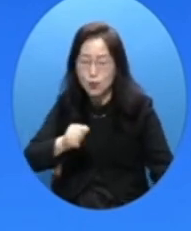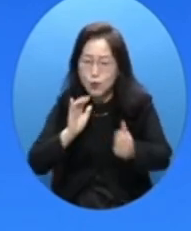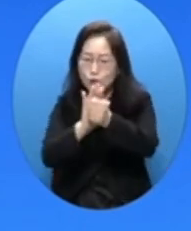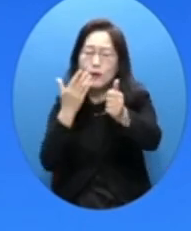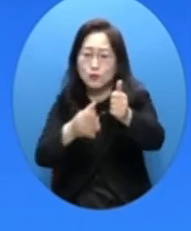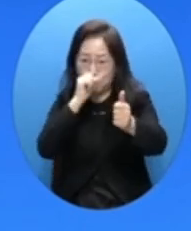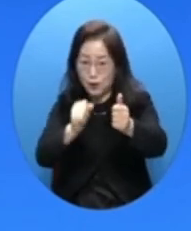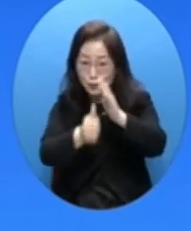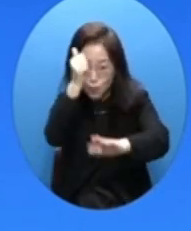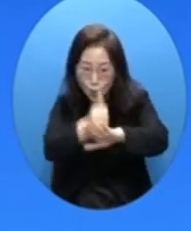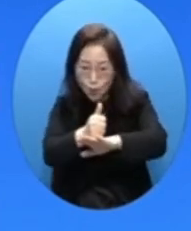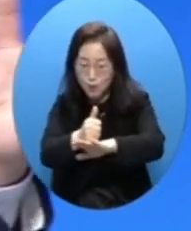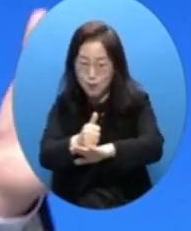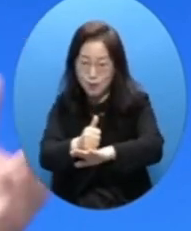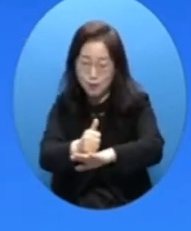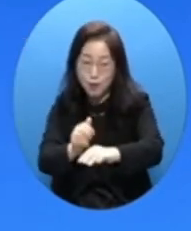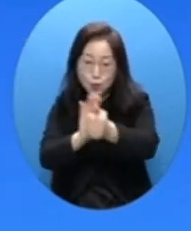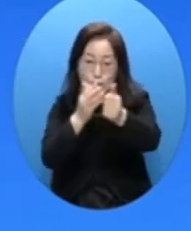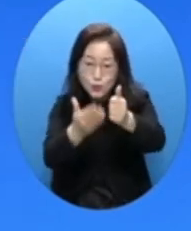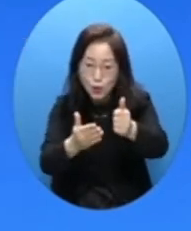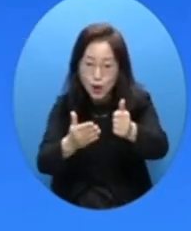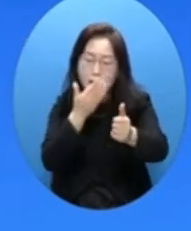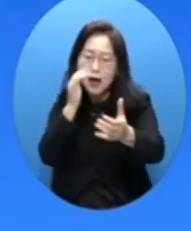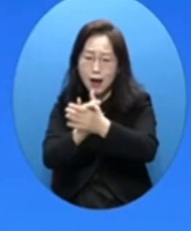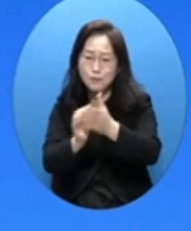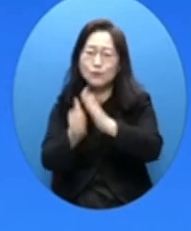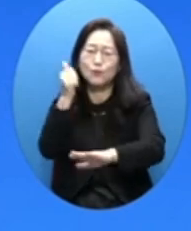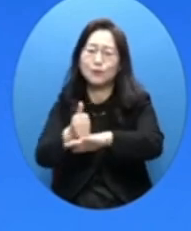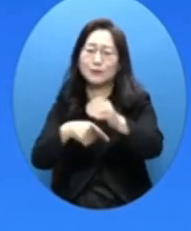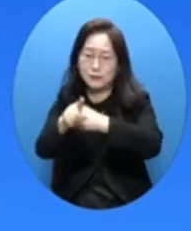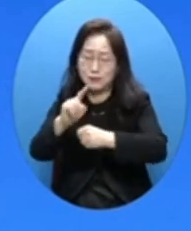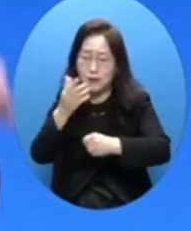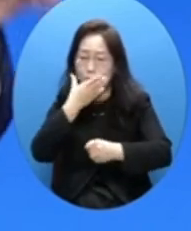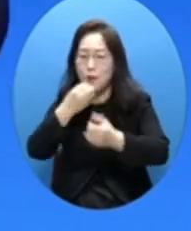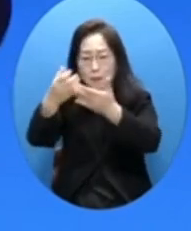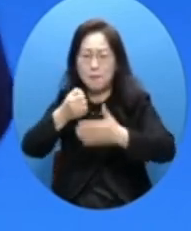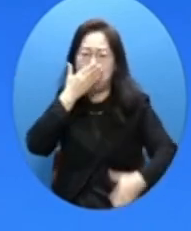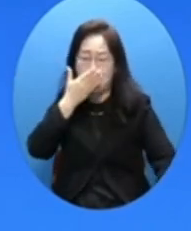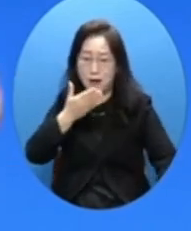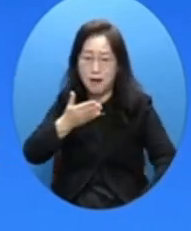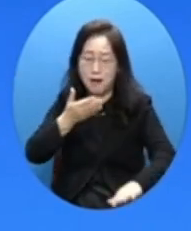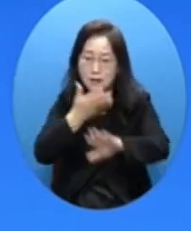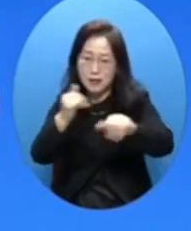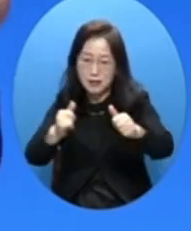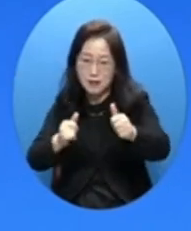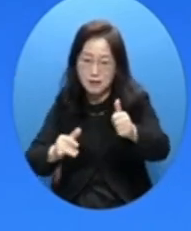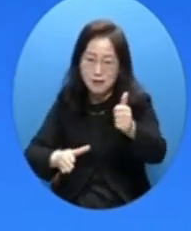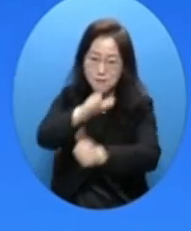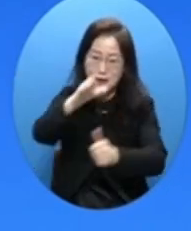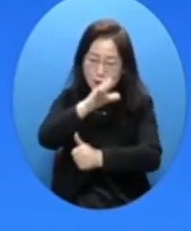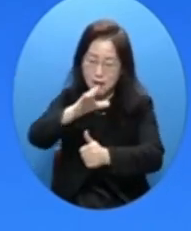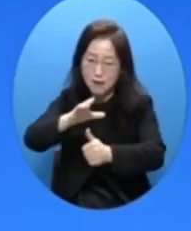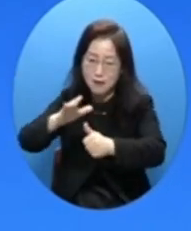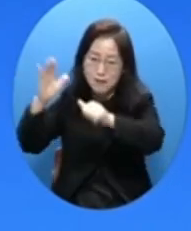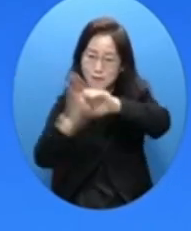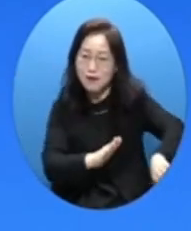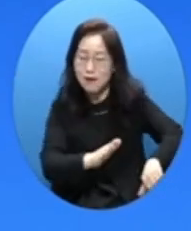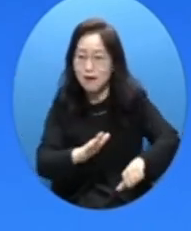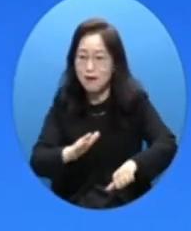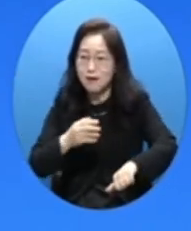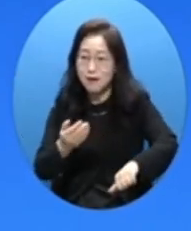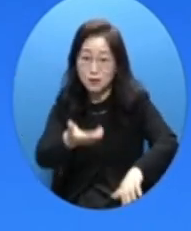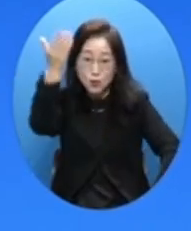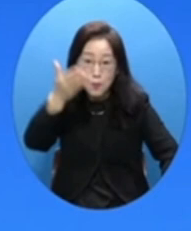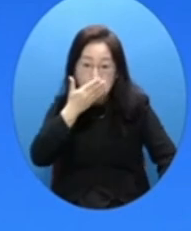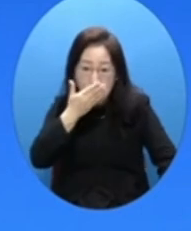내가 같이 성공하는 것입니다 그래 우리가 복 받은 생을 살아갈 수 있습니다 남을 밟고 올라간 사람들은 결코 성공할 수가 없습니다 남을